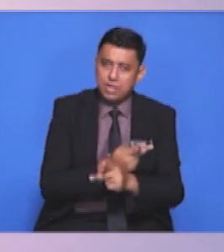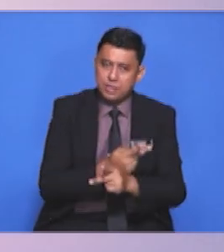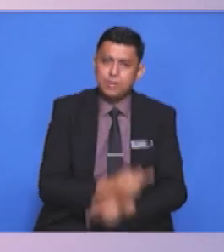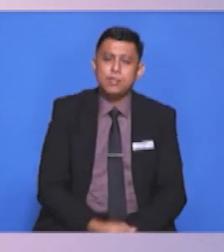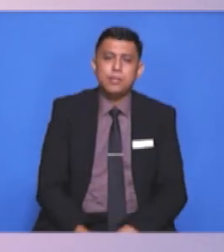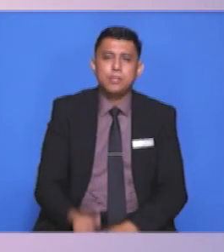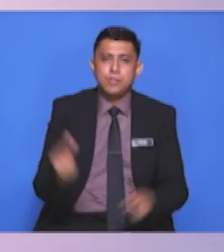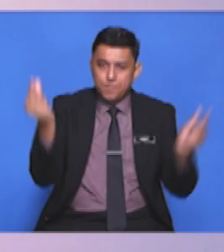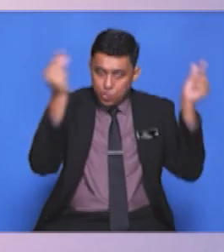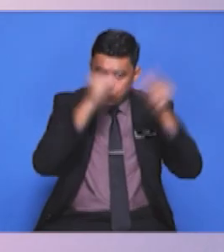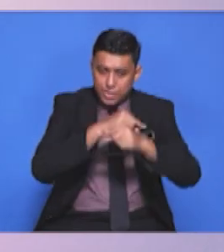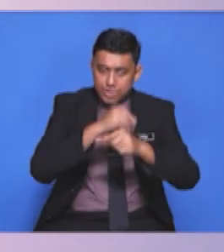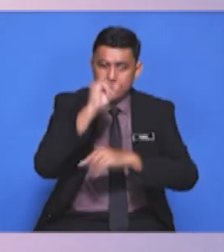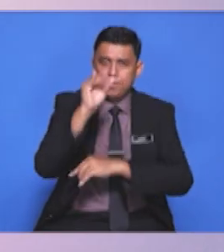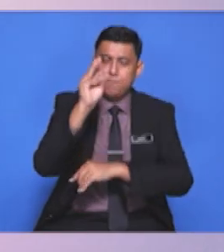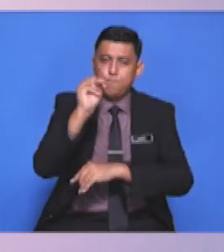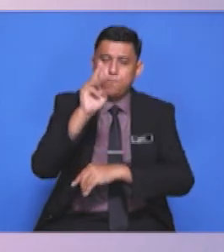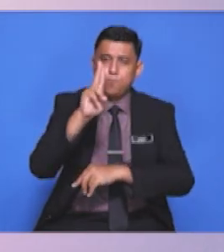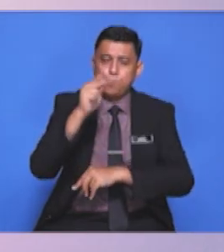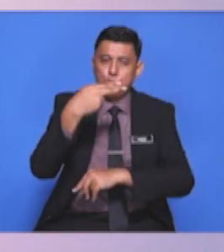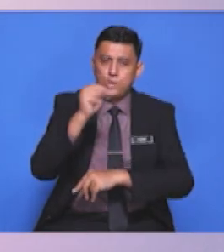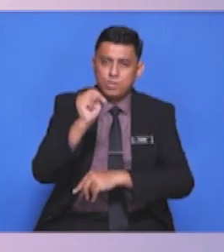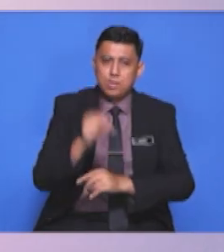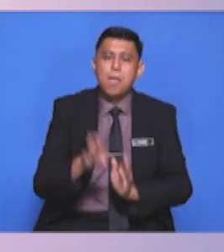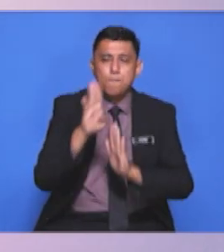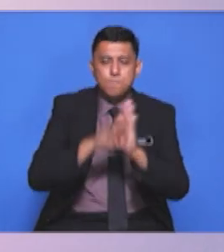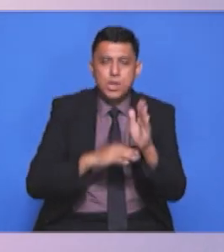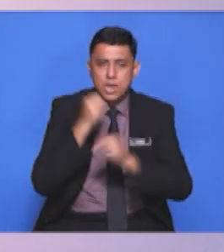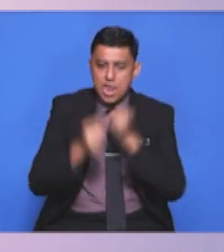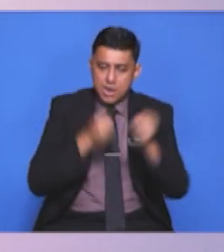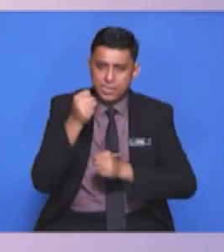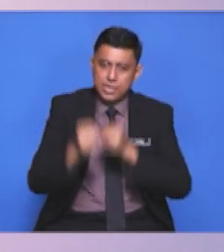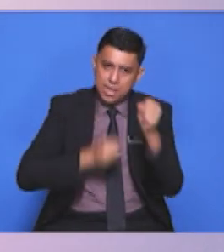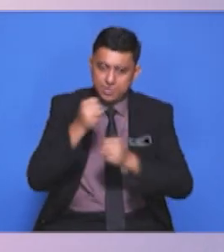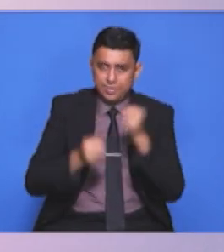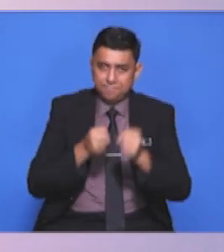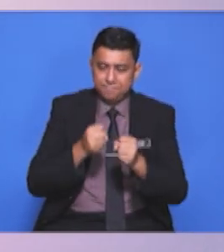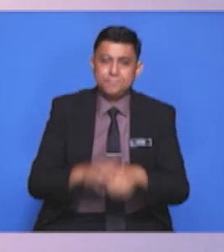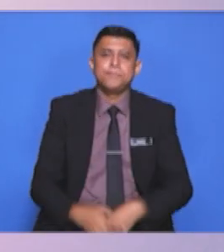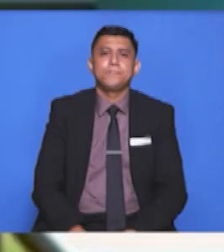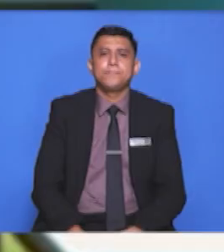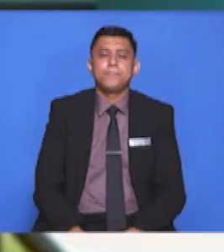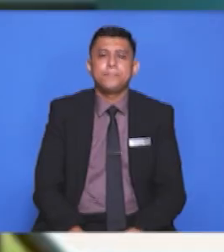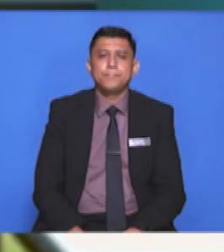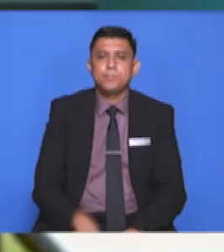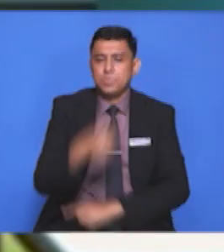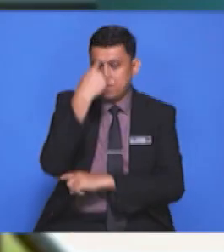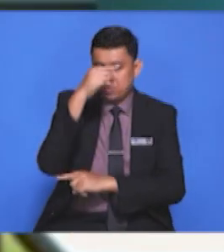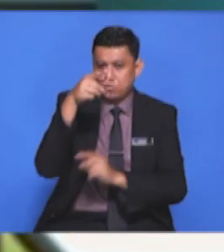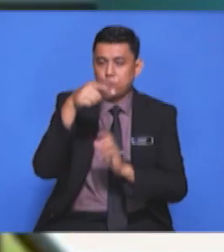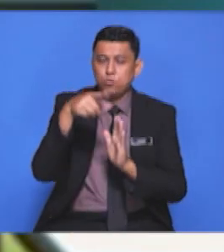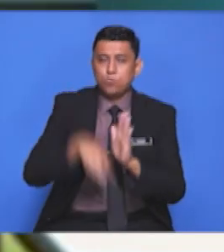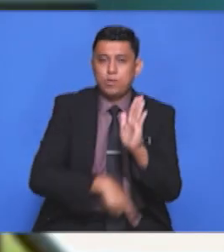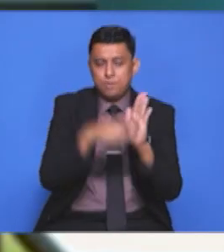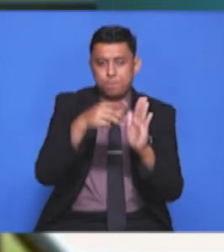penggandaan berimbuhan contohnya berlari-lari untuk lebih